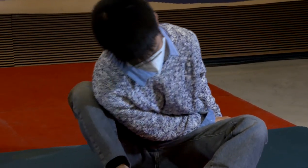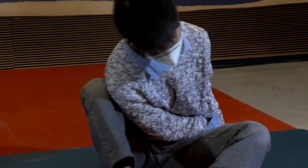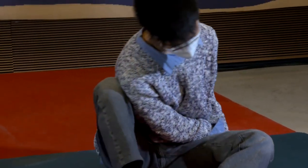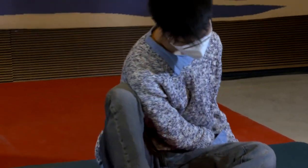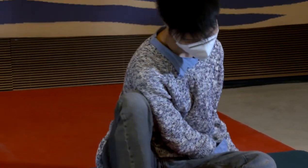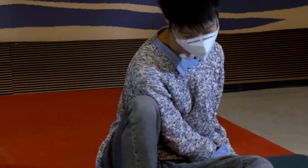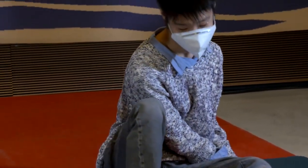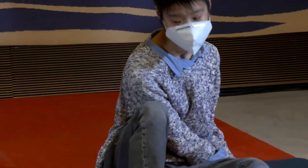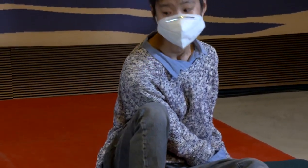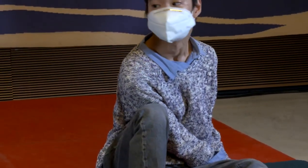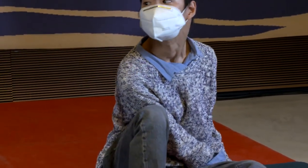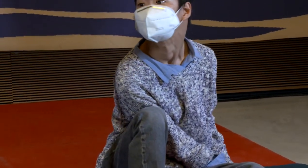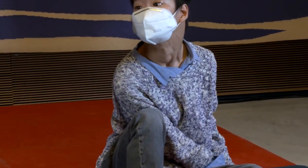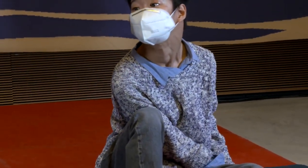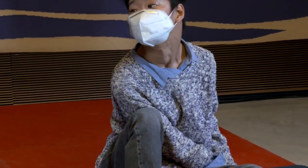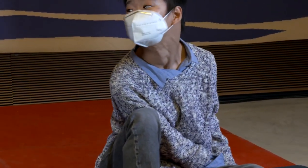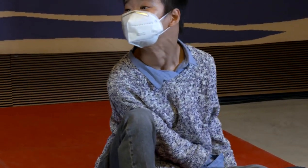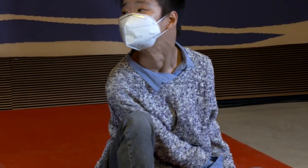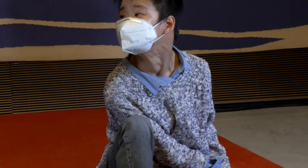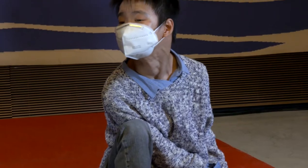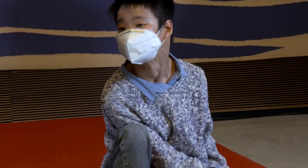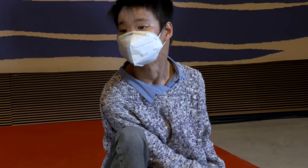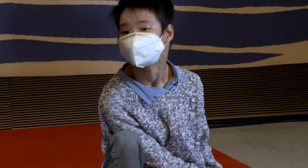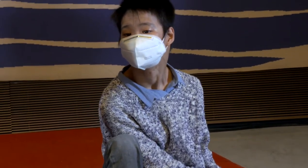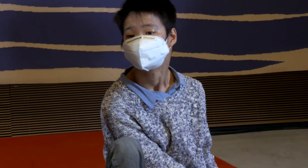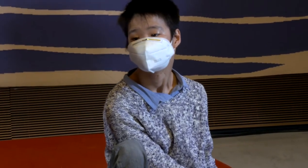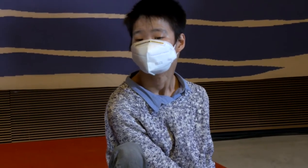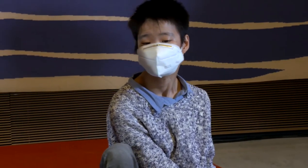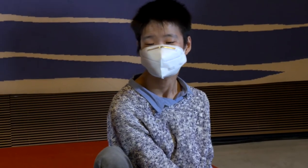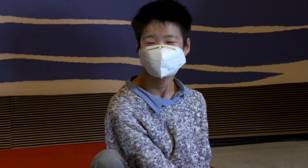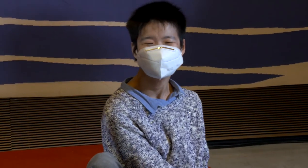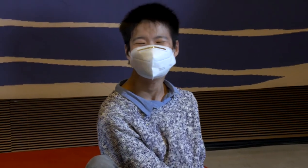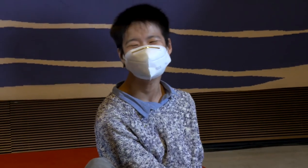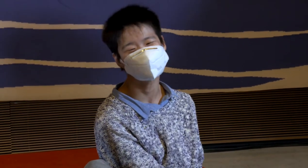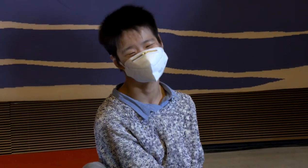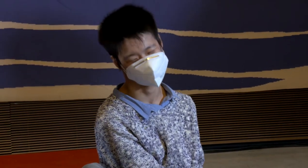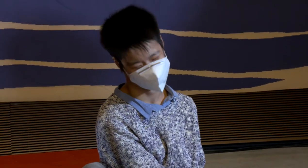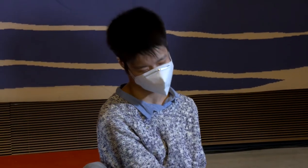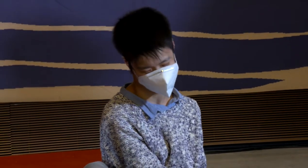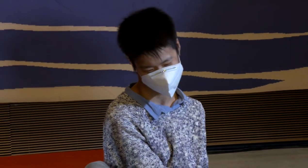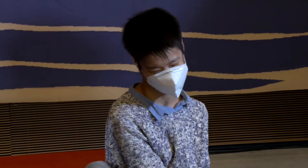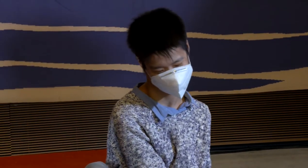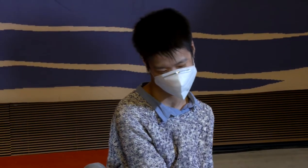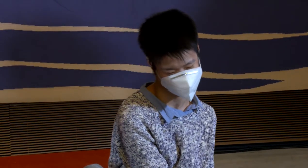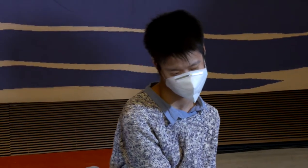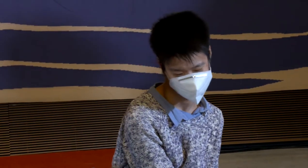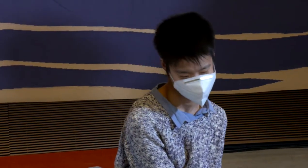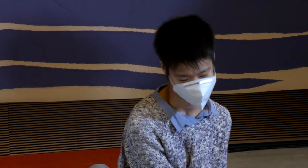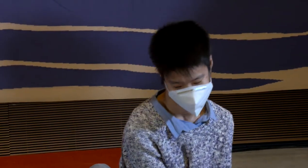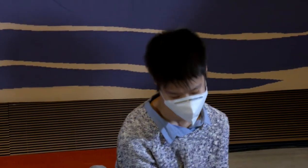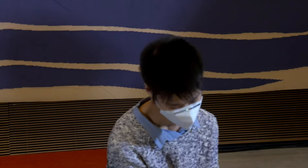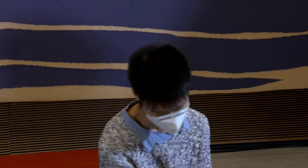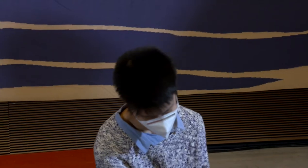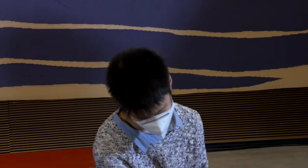qui faisaient de l'art. Mais il n'était jamais nommé comme artiste. La plupart du temps, c'était un homme sans